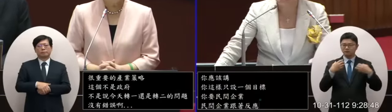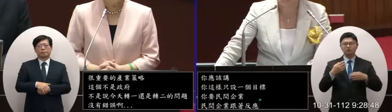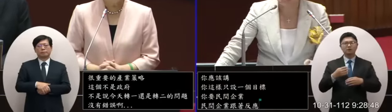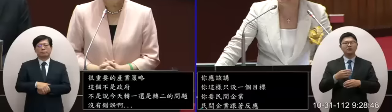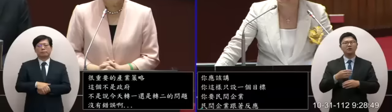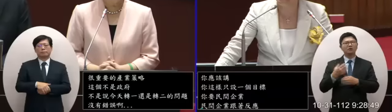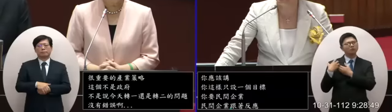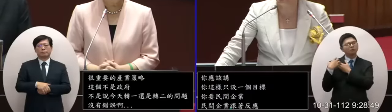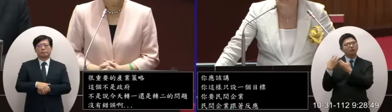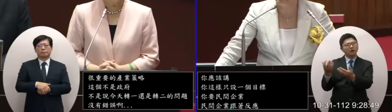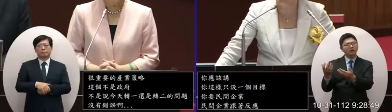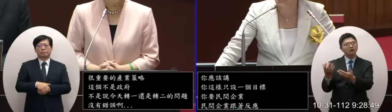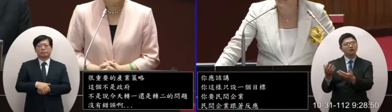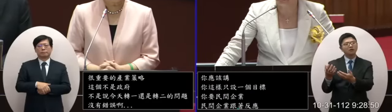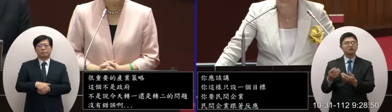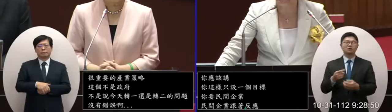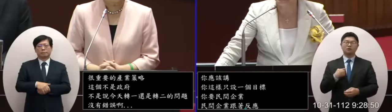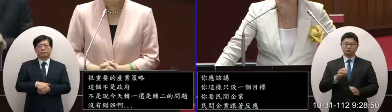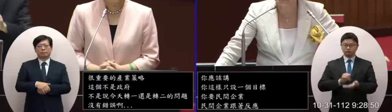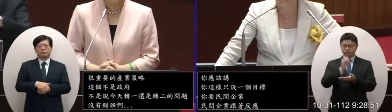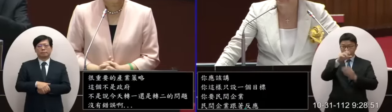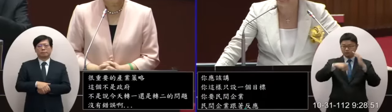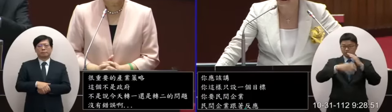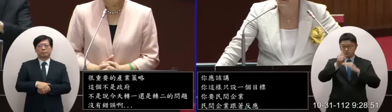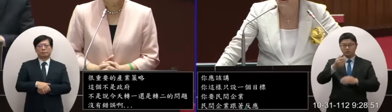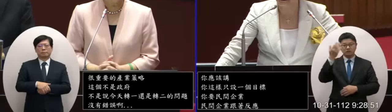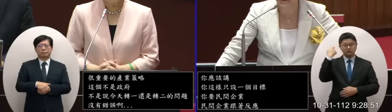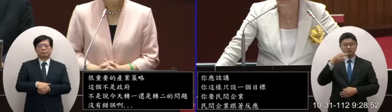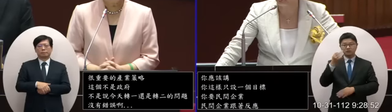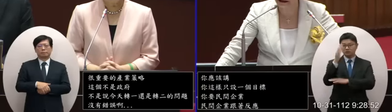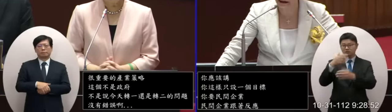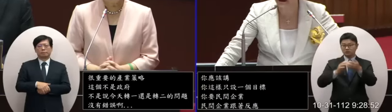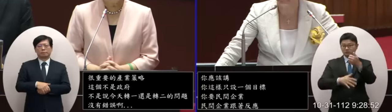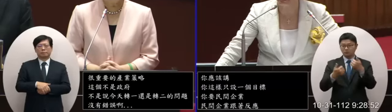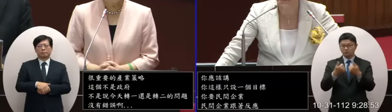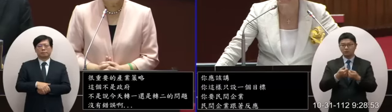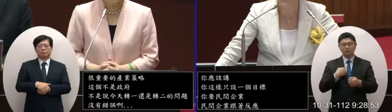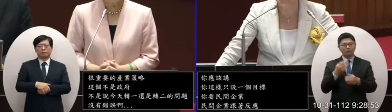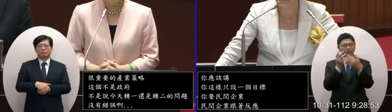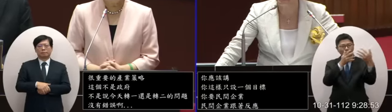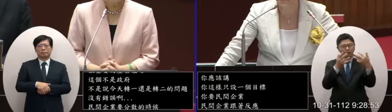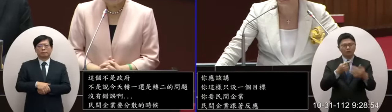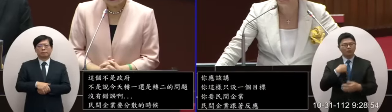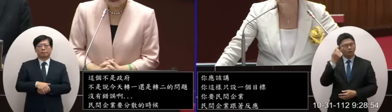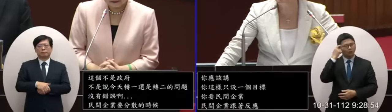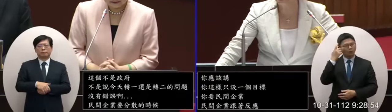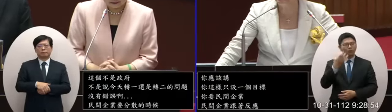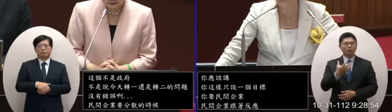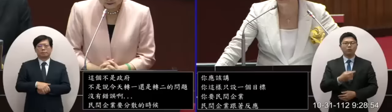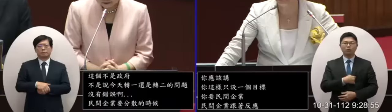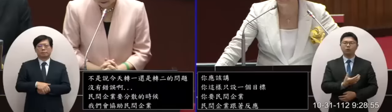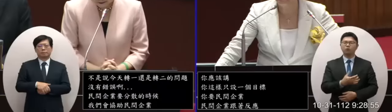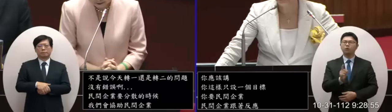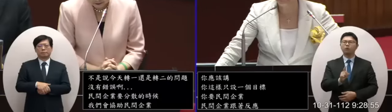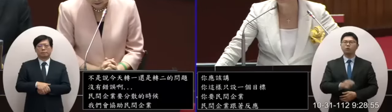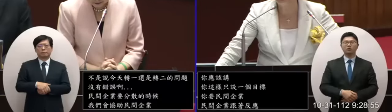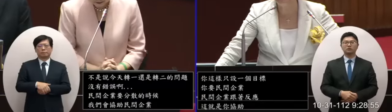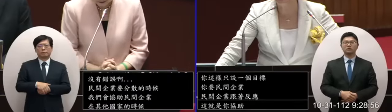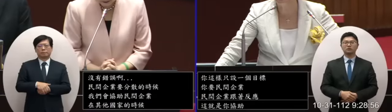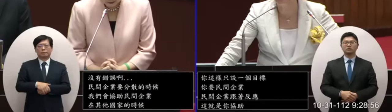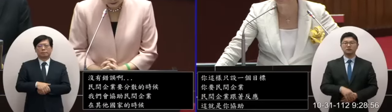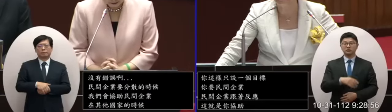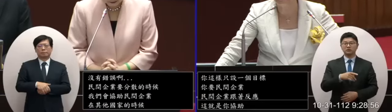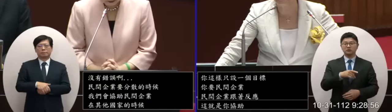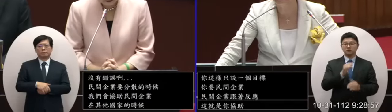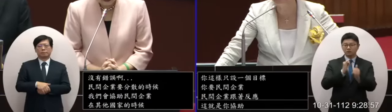部你知道院长？我跟你报告，我那天在财委会啊咨询的时候，我真的很痛心。为什么呢？那时候讲说啊，民众